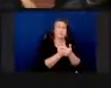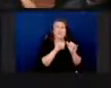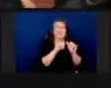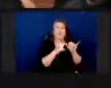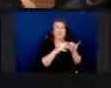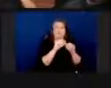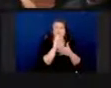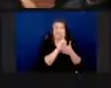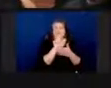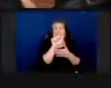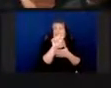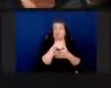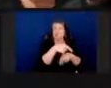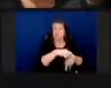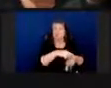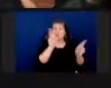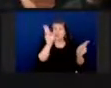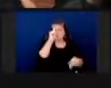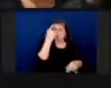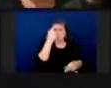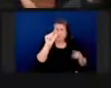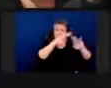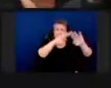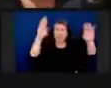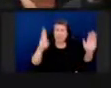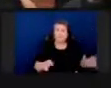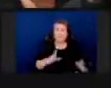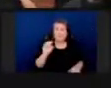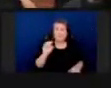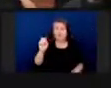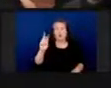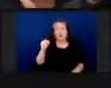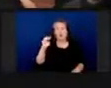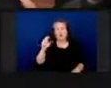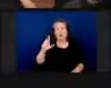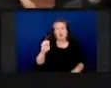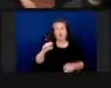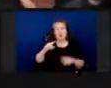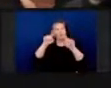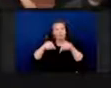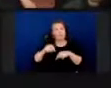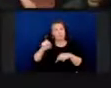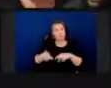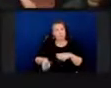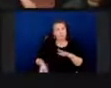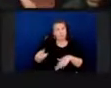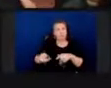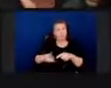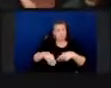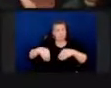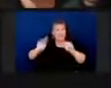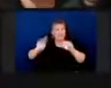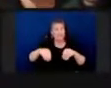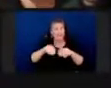weza kuunda mahabara mbili za uhandisi na sayansi ambayo wanafunzi